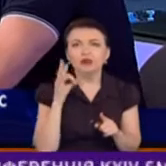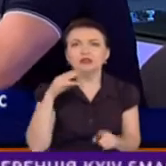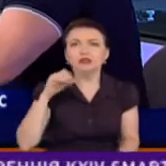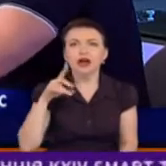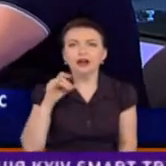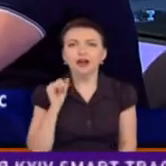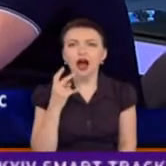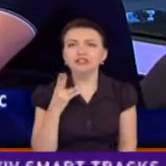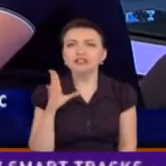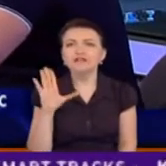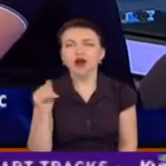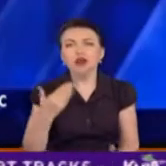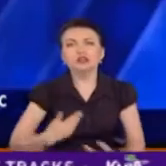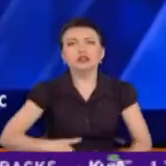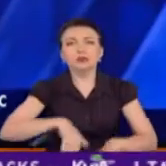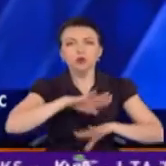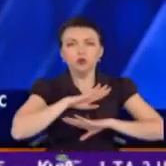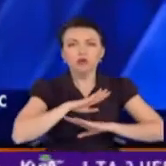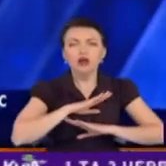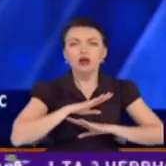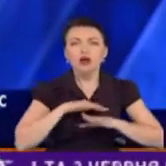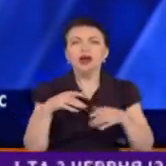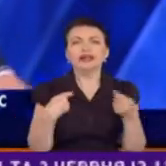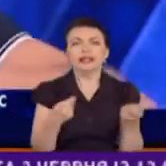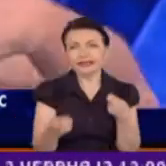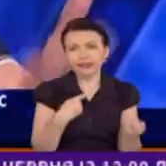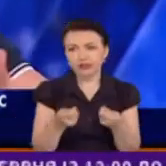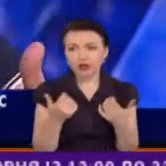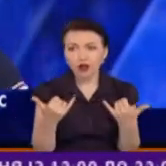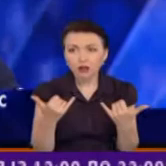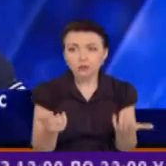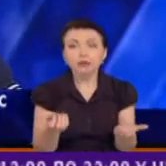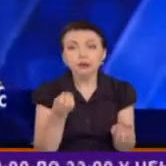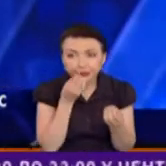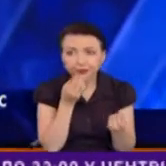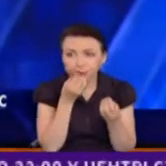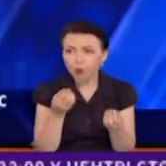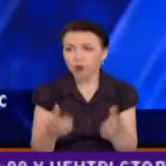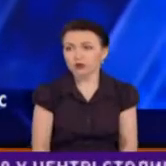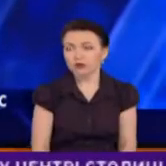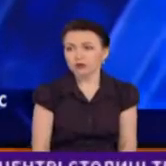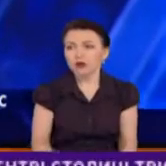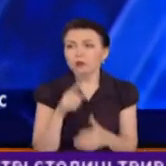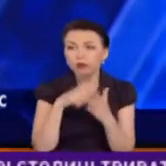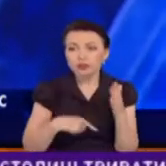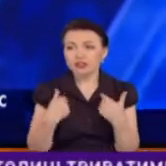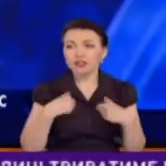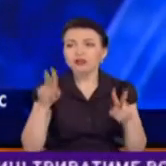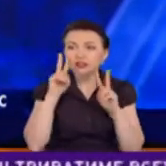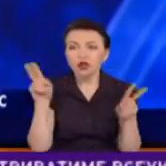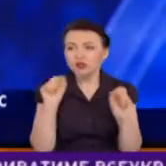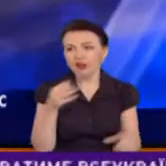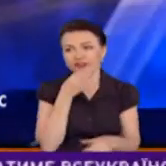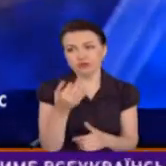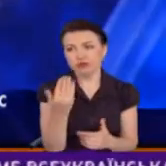продовжується, нам запропонувала ті так звані ринки. Ну, тепер ми їмо їх, А тепер, повірте, я не знаю, як відповісти